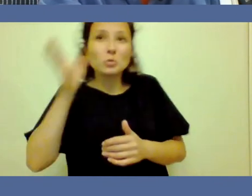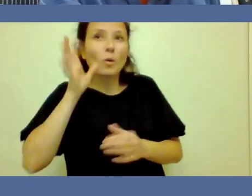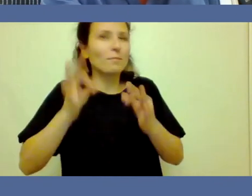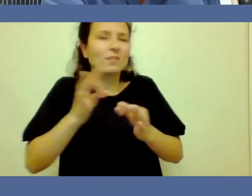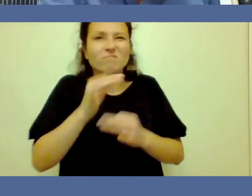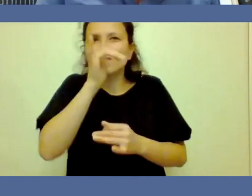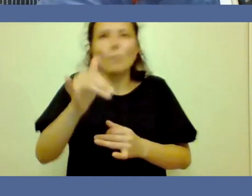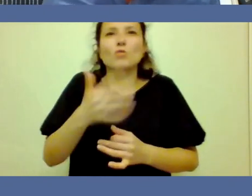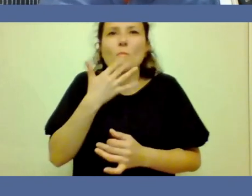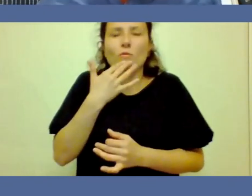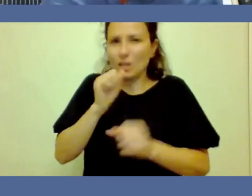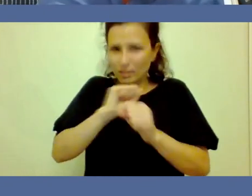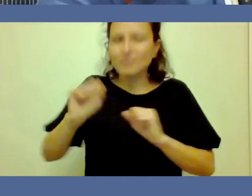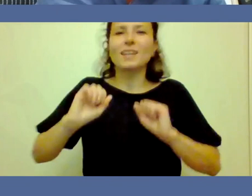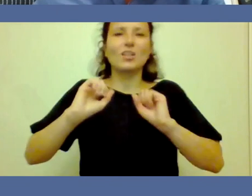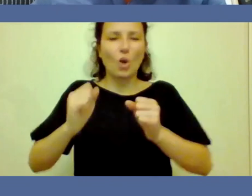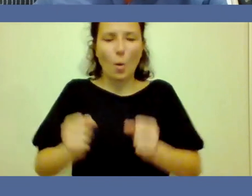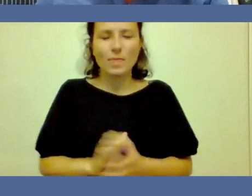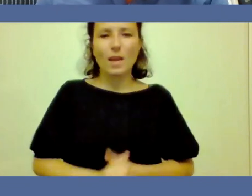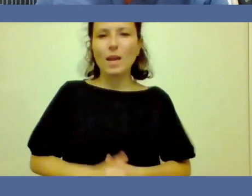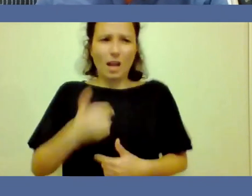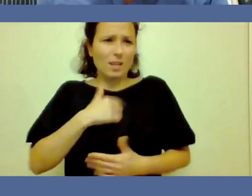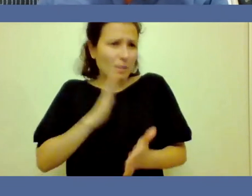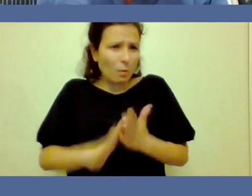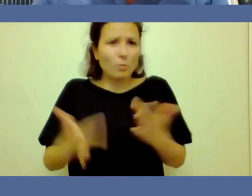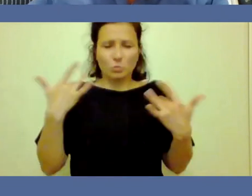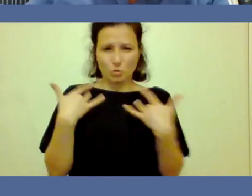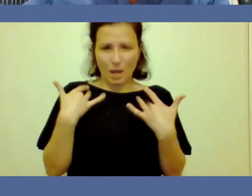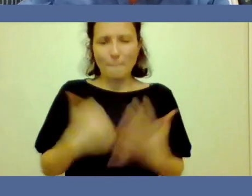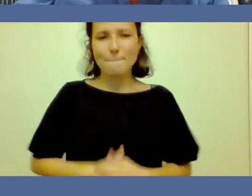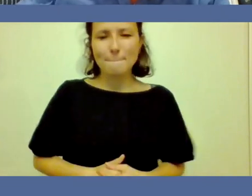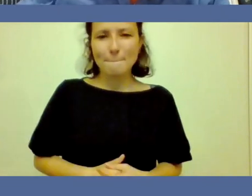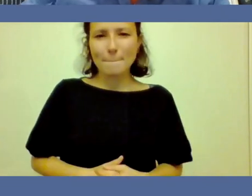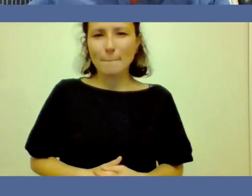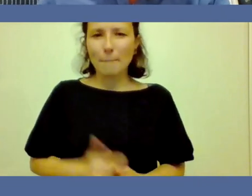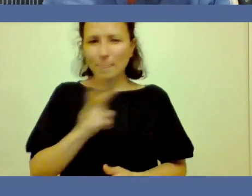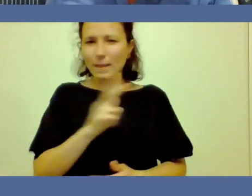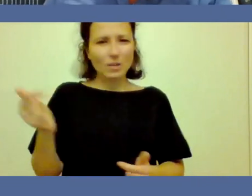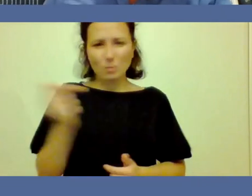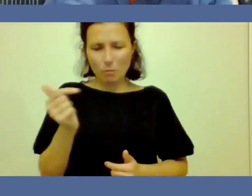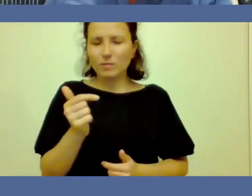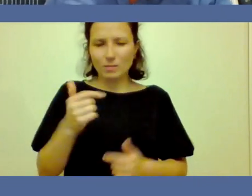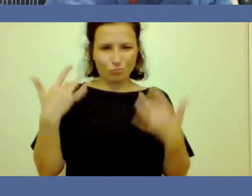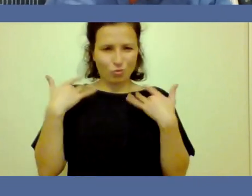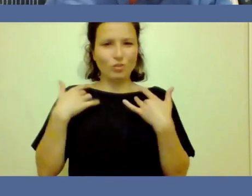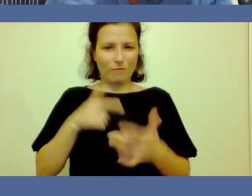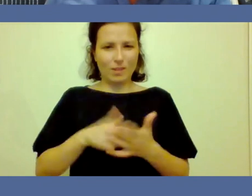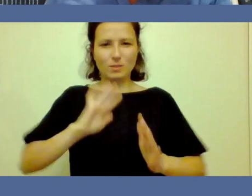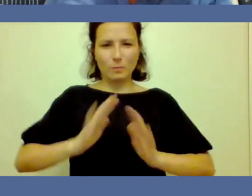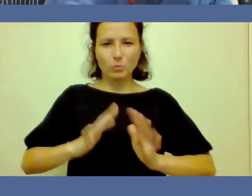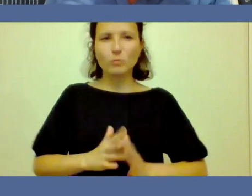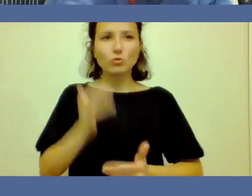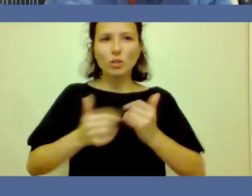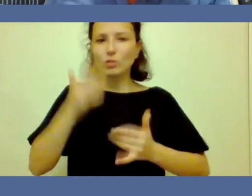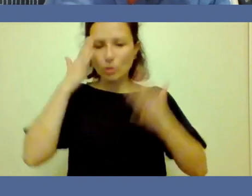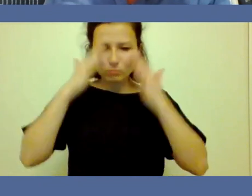taka działalność, tak. Ale ja w ogóle tak żyję. Mi się wydaje, że to każdy powinien tak żyć. że jak pan coś robi, to